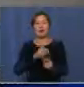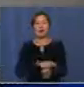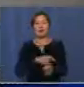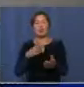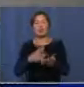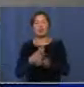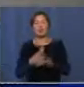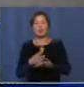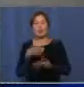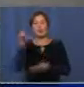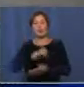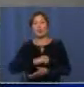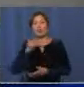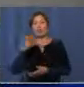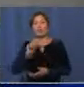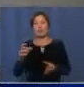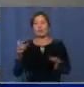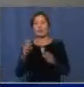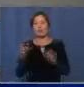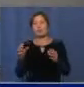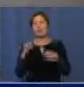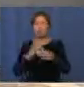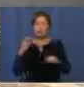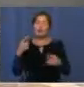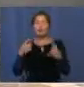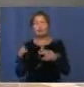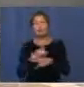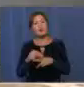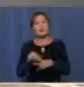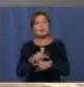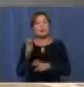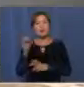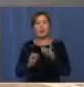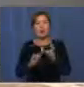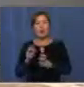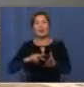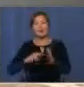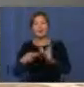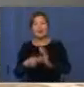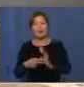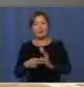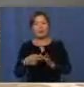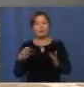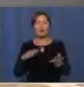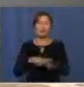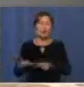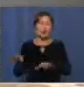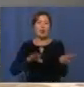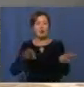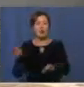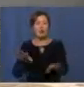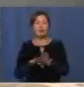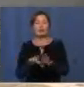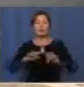Атқаратын қызметі мұнай газ саласындағы метал конструкцияларын жобалау, жабдықтау және құрылыс